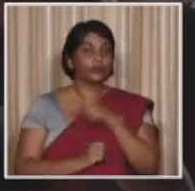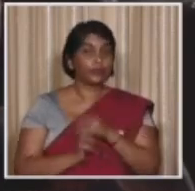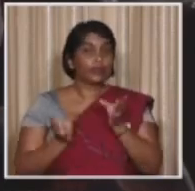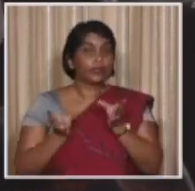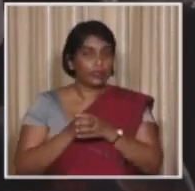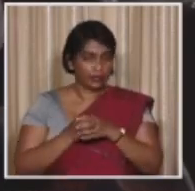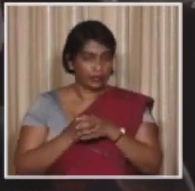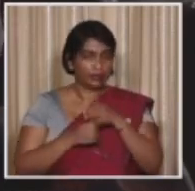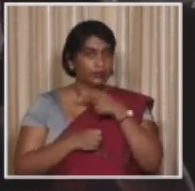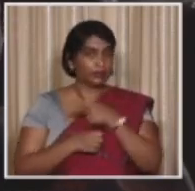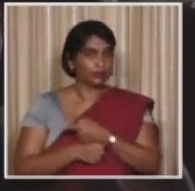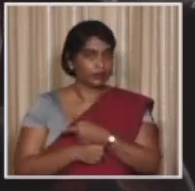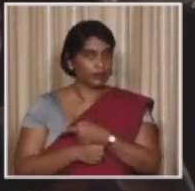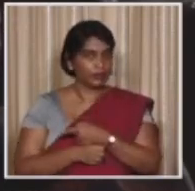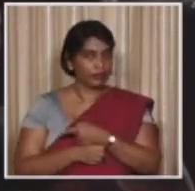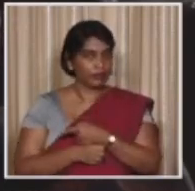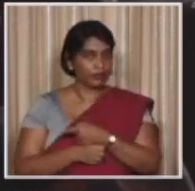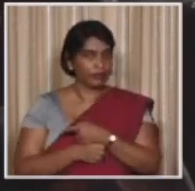කණ්ඩායම